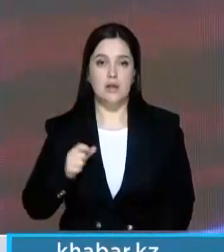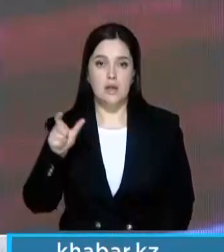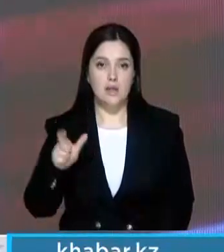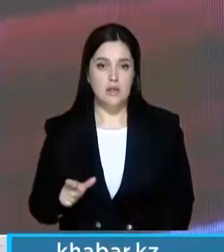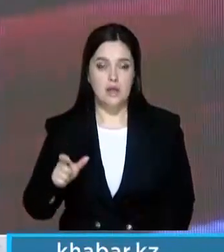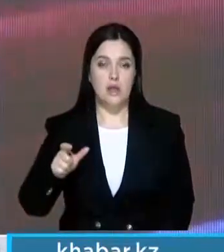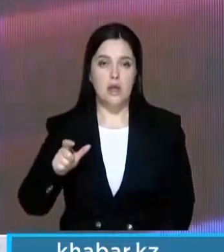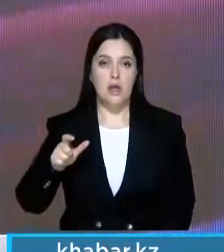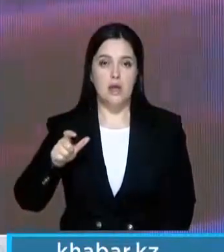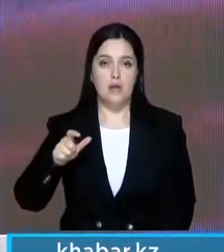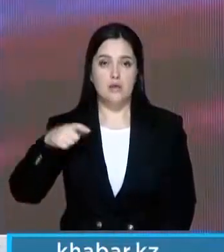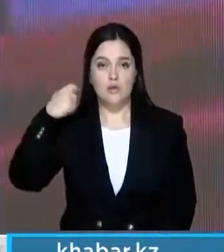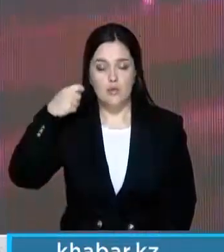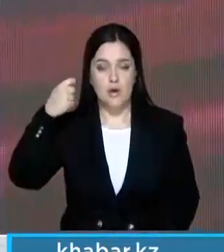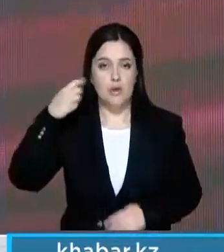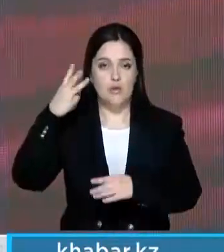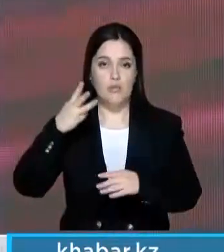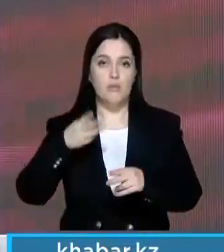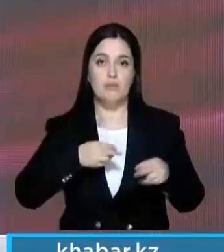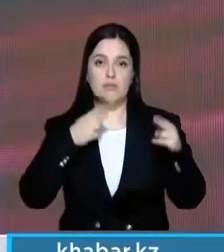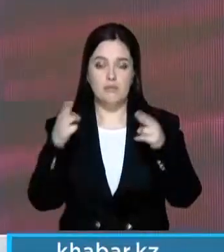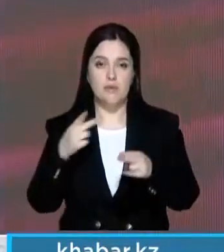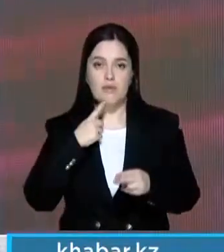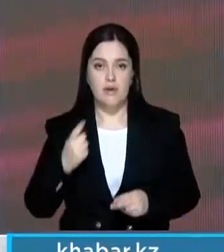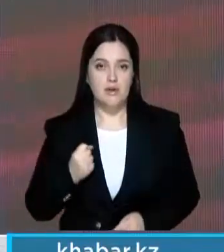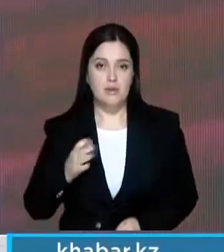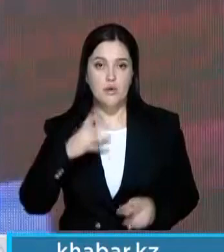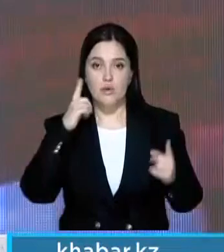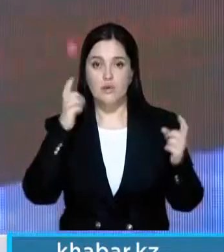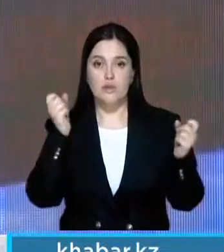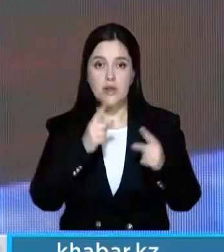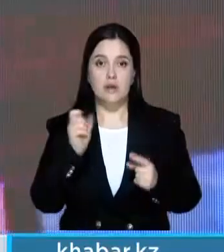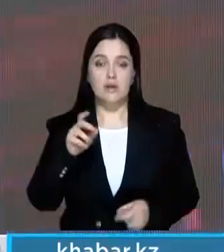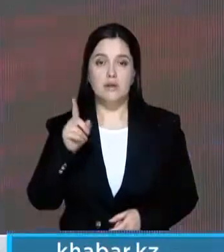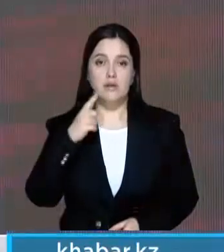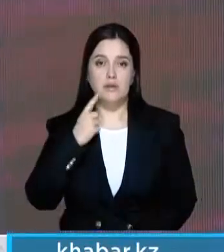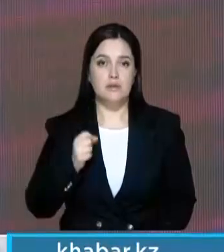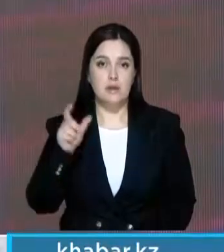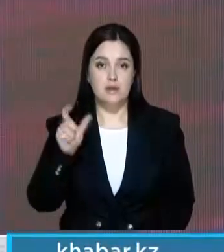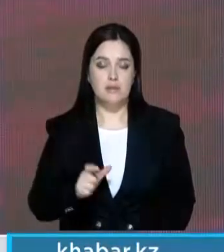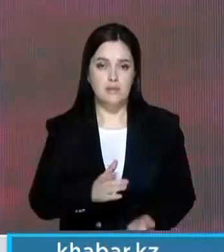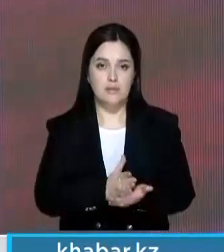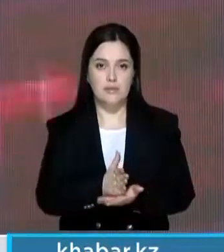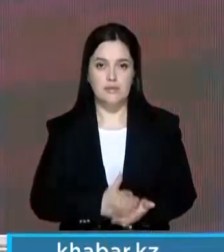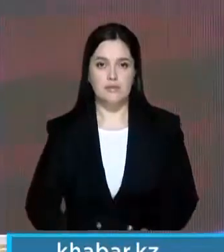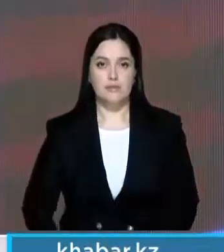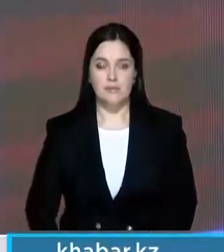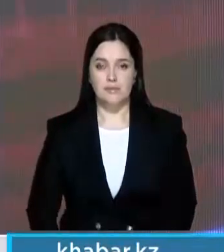гвардейцев. И вот наша съемочная группа побывала в одной из воинских частей Национальной гвардии и узнала, как служится там солдатам.